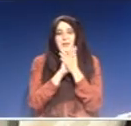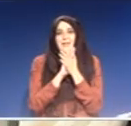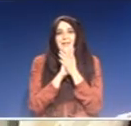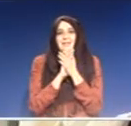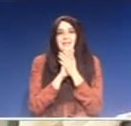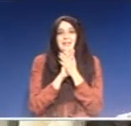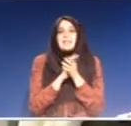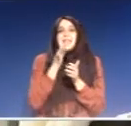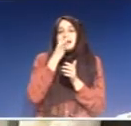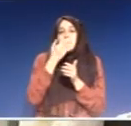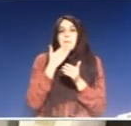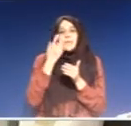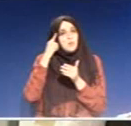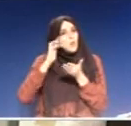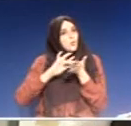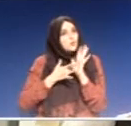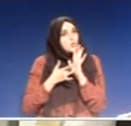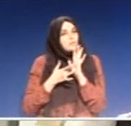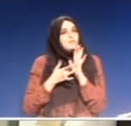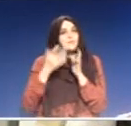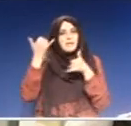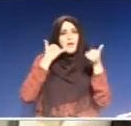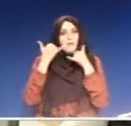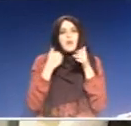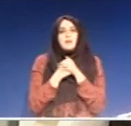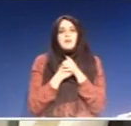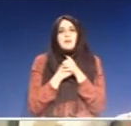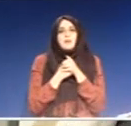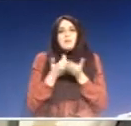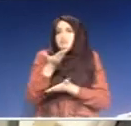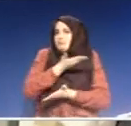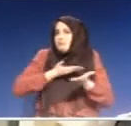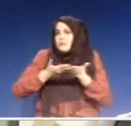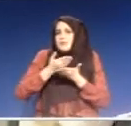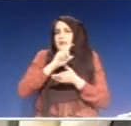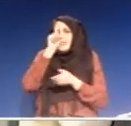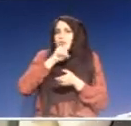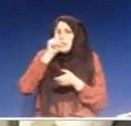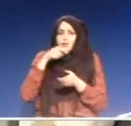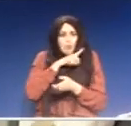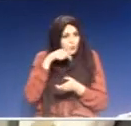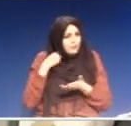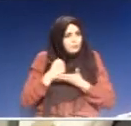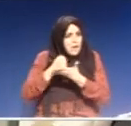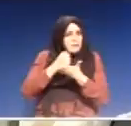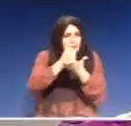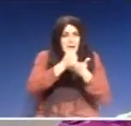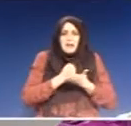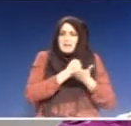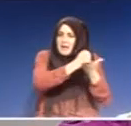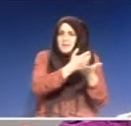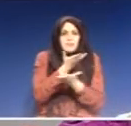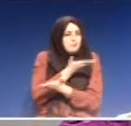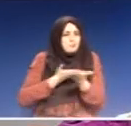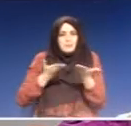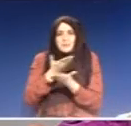تواصلوا مع البرنامج، نخلق جو عائلي أخوي، نعالج، نتعاون، ربي قال تعاونوا ونتعاونوا والسلام. ونتعلم من دكتور سعيد بوزي